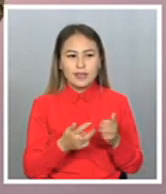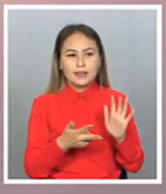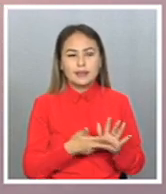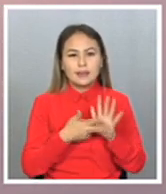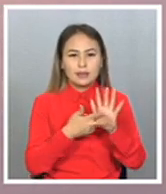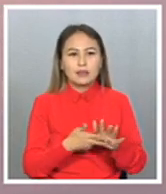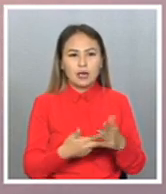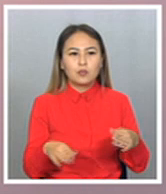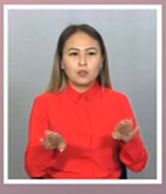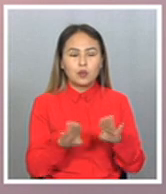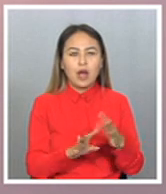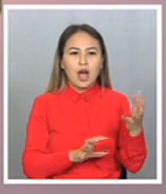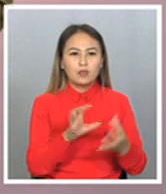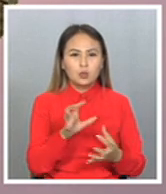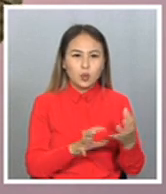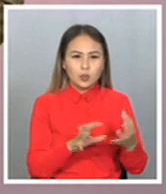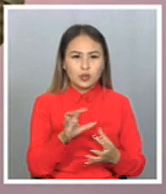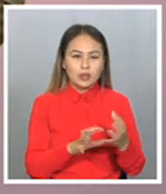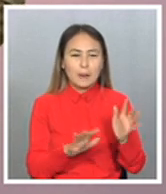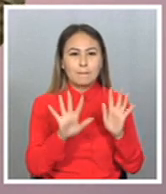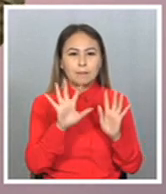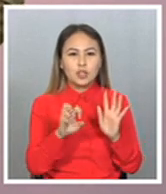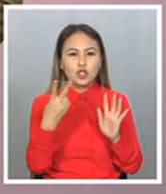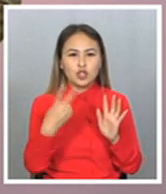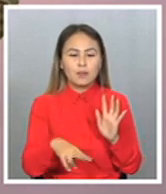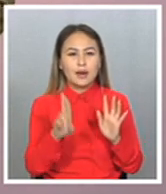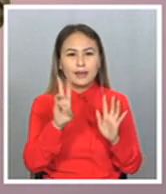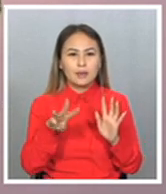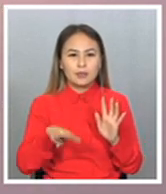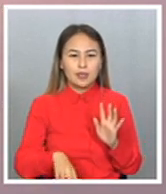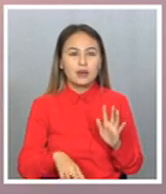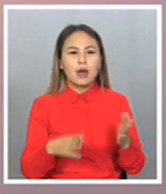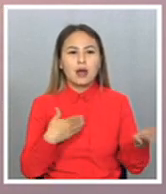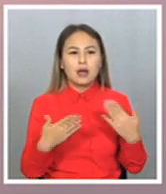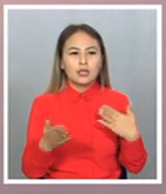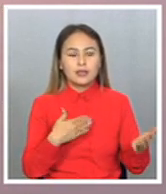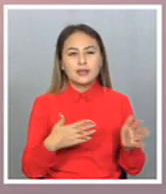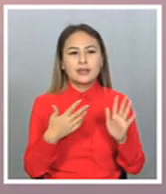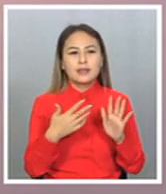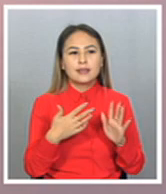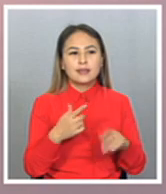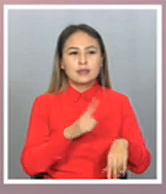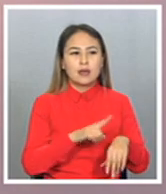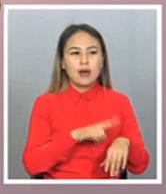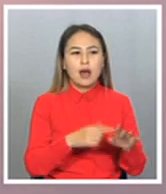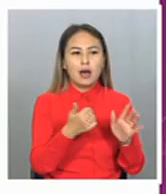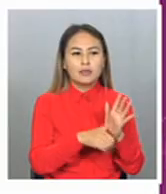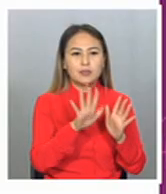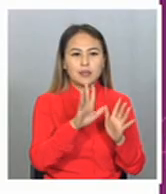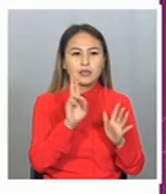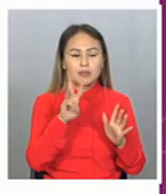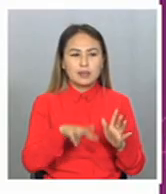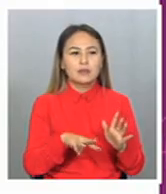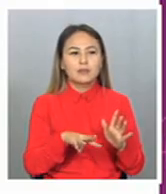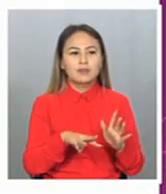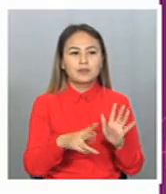бұл автобустың 520 километр арақашықтықты сағатына 65 километр жылдамдықпен